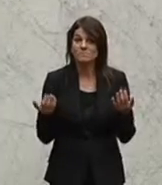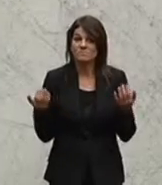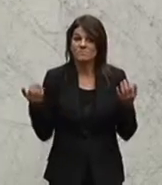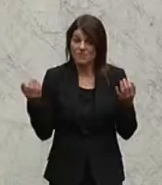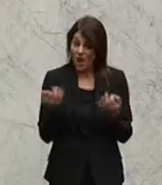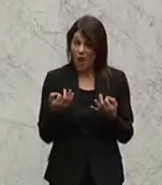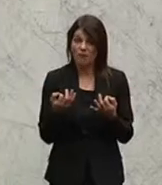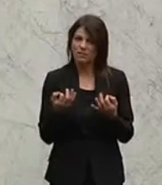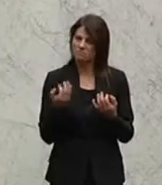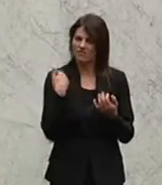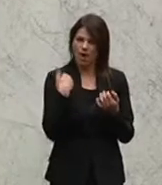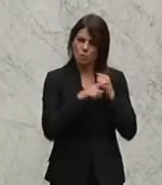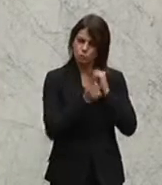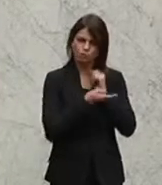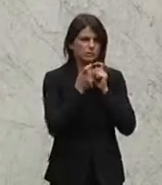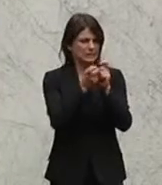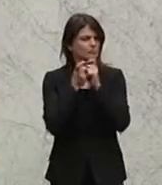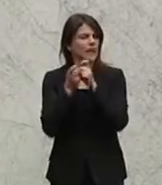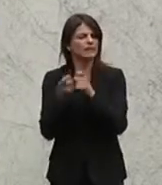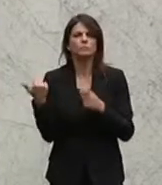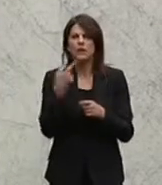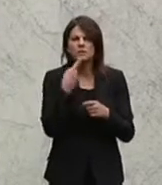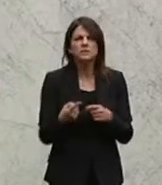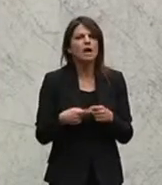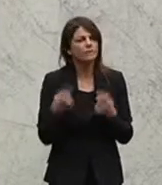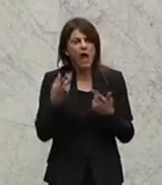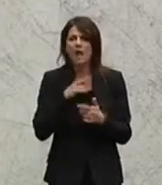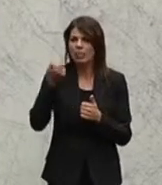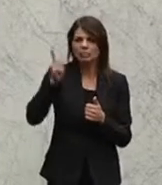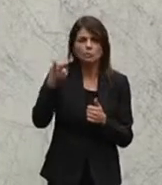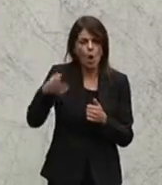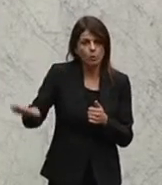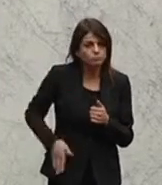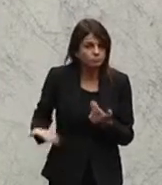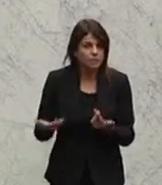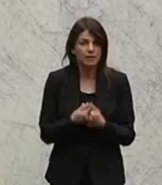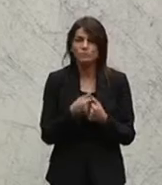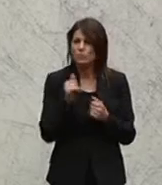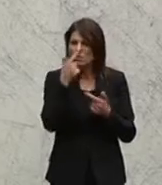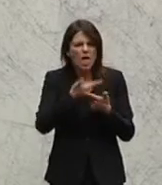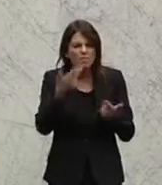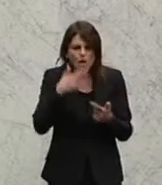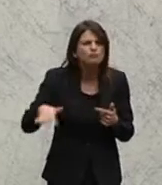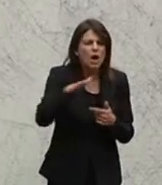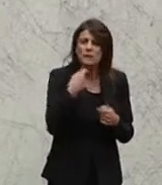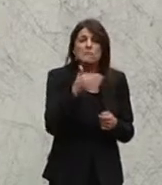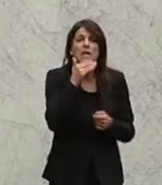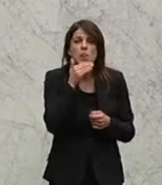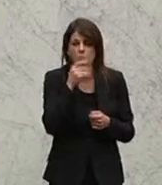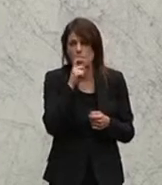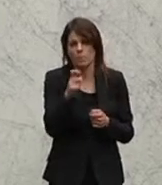Heute im Zuge der Budgetdebatte wurde gesagt, wer hat 1.000 Euro eingesteckt. Da müssen wir am Land einmal schauen, da gibt es